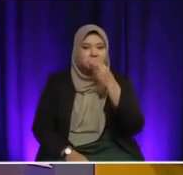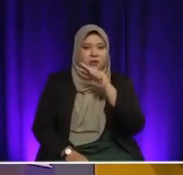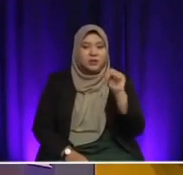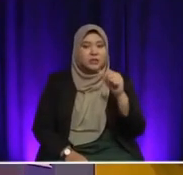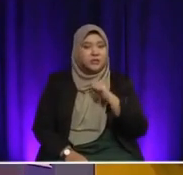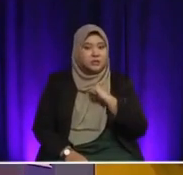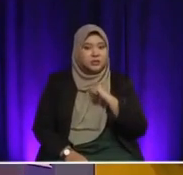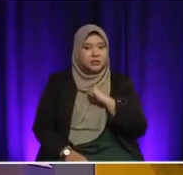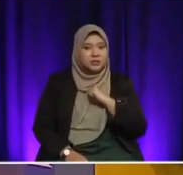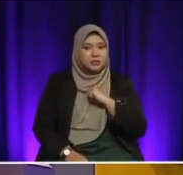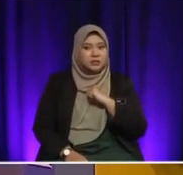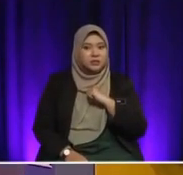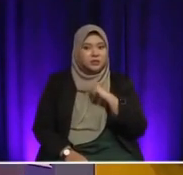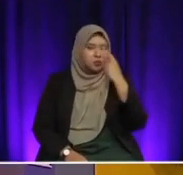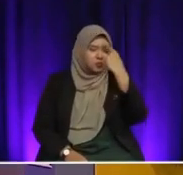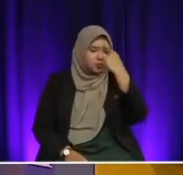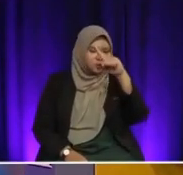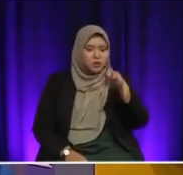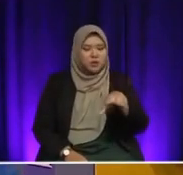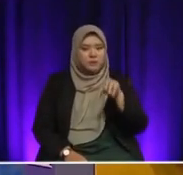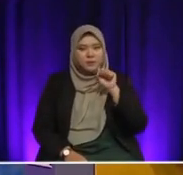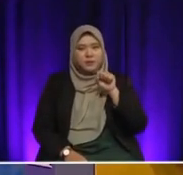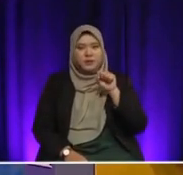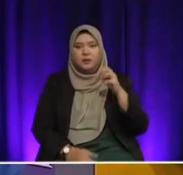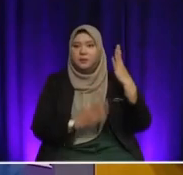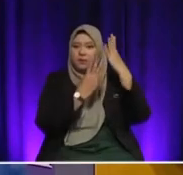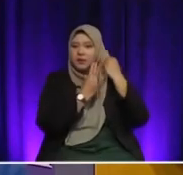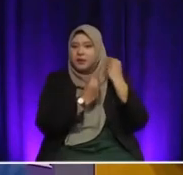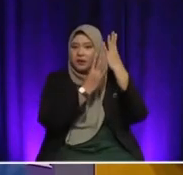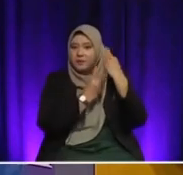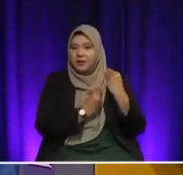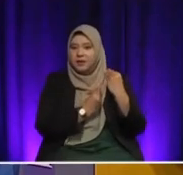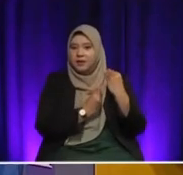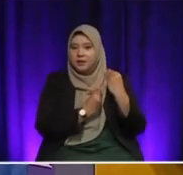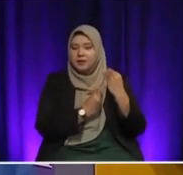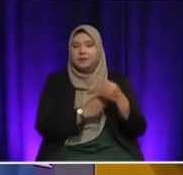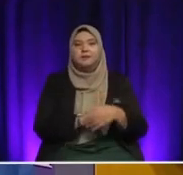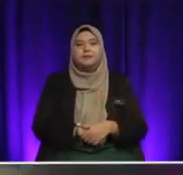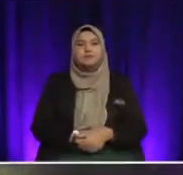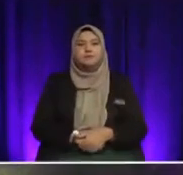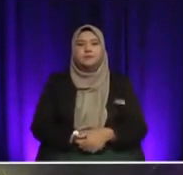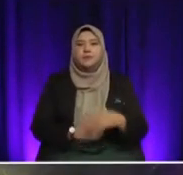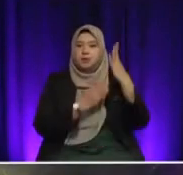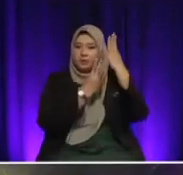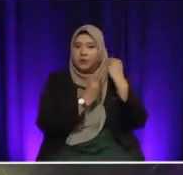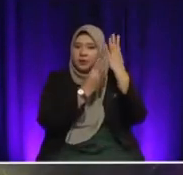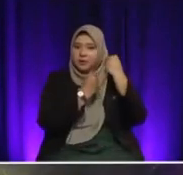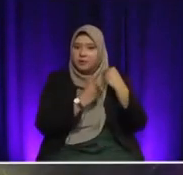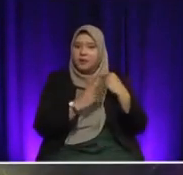cover ataupun nak buat amali sebab masalah kehadiran. Ya, baik. Memang ada dalam